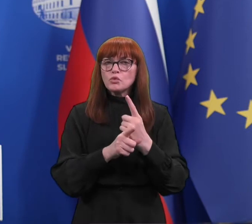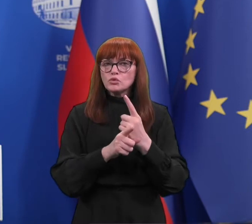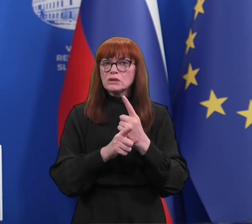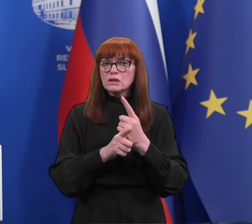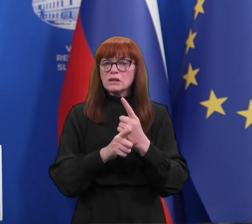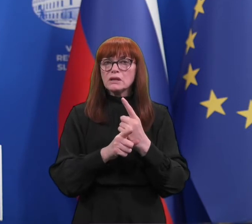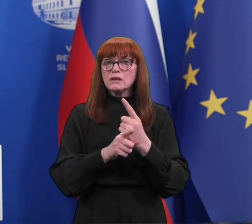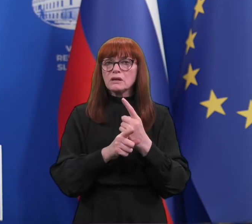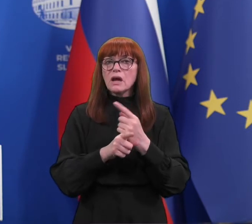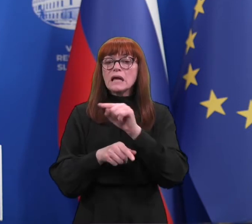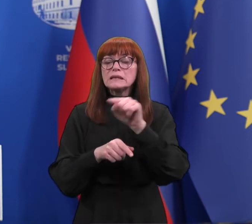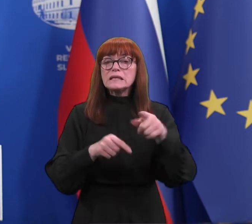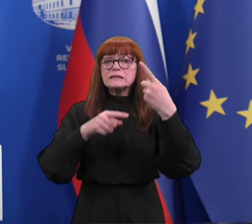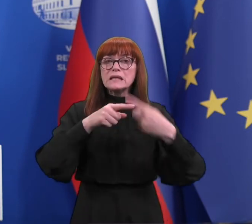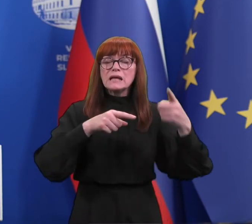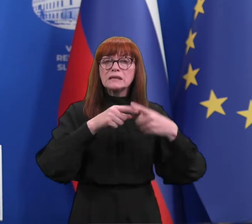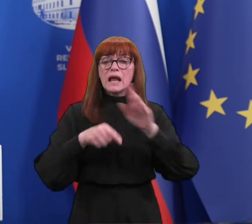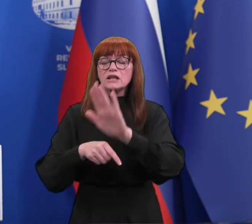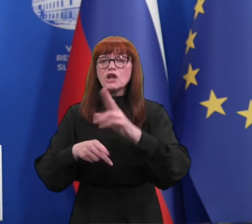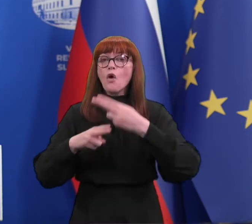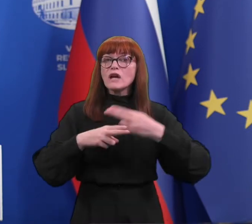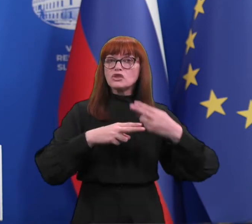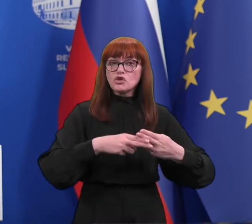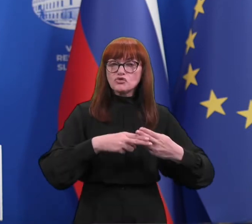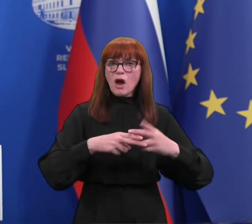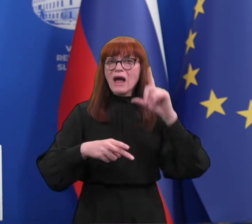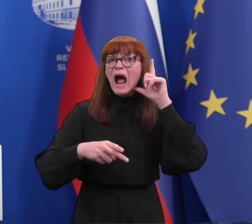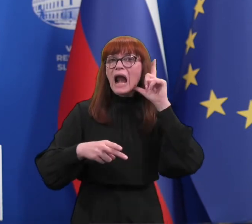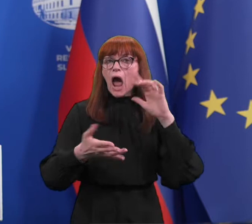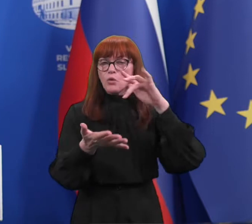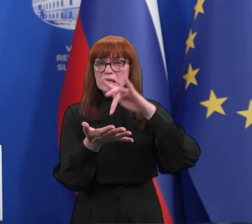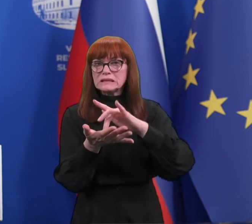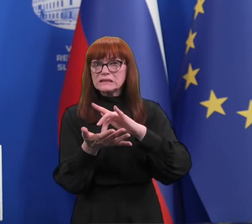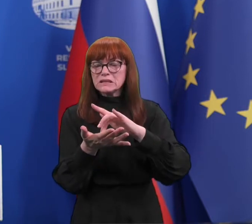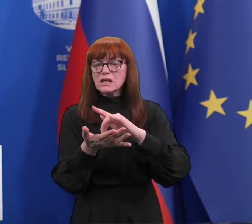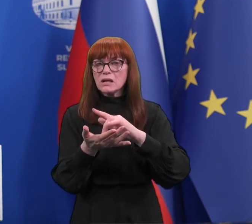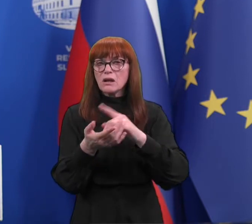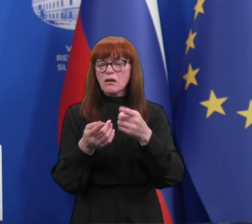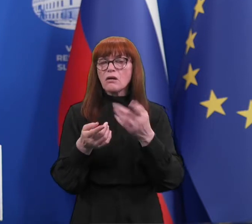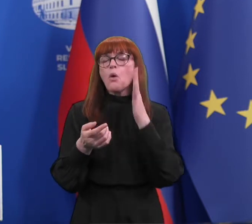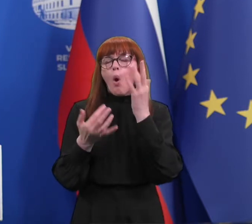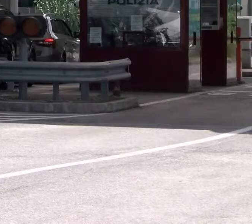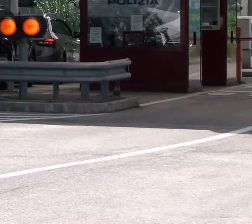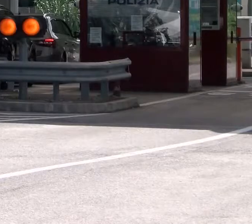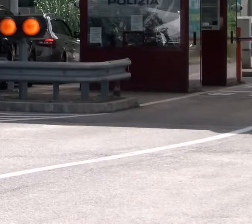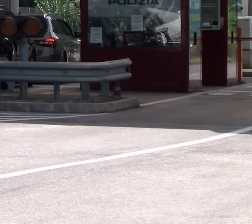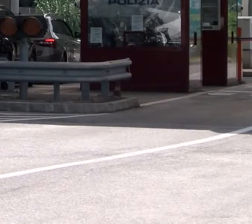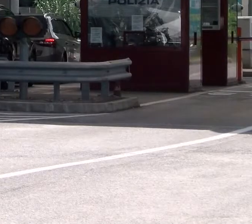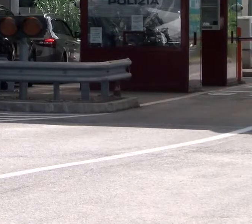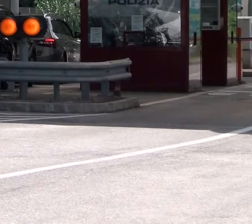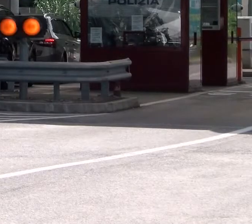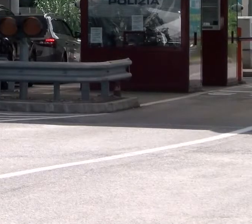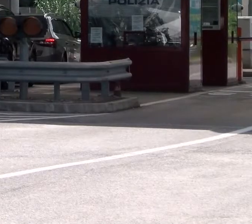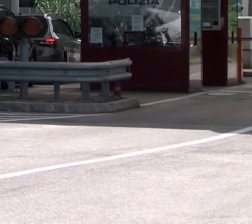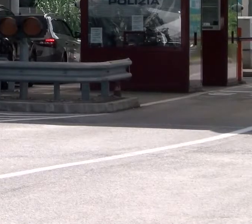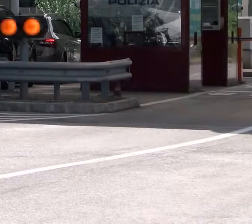v tistih delih njihove države, ki so glavni cilj potencialnih slovenskih turistov. Podobno velja tudi